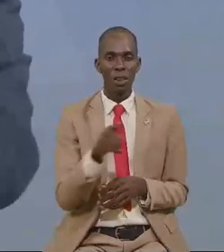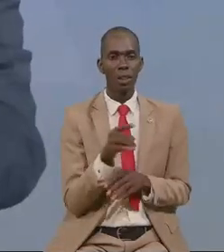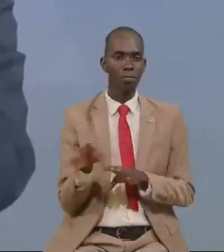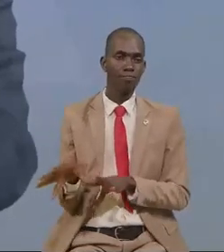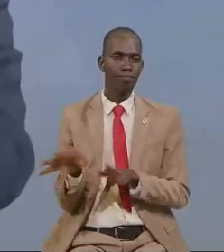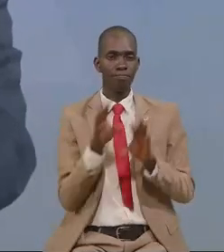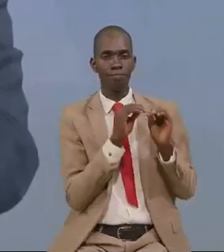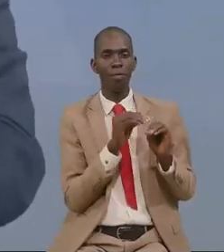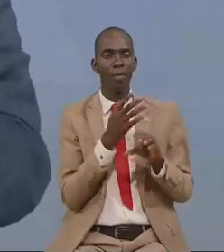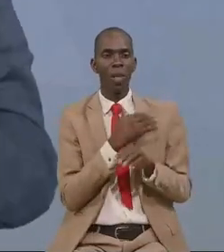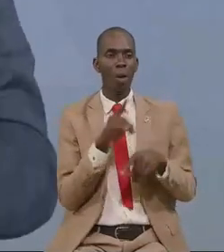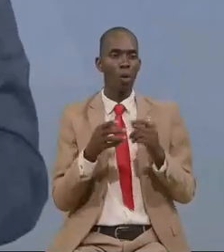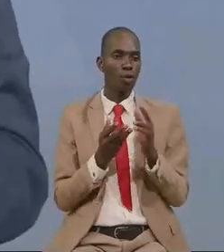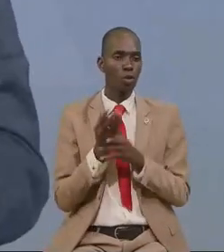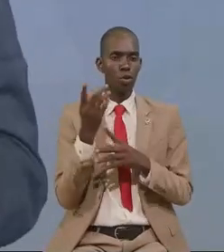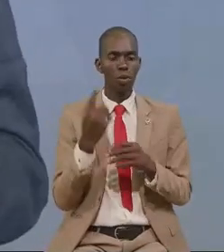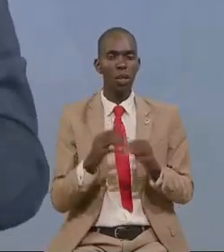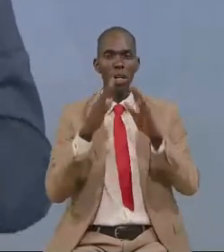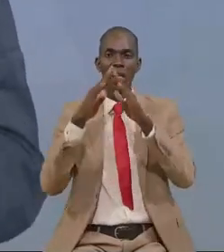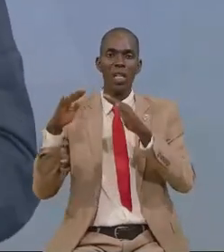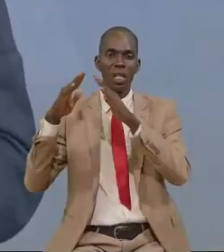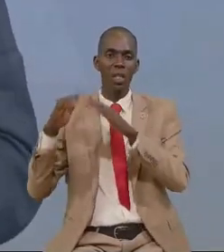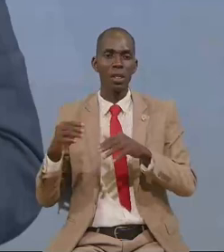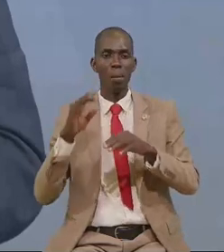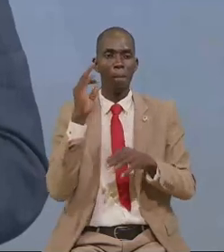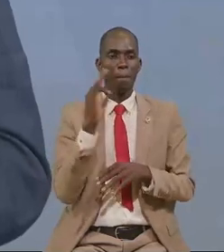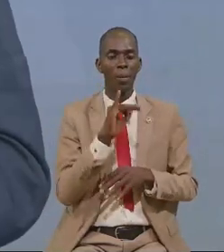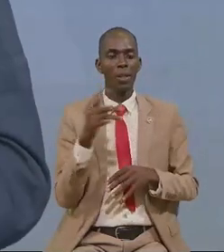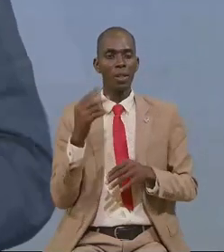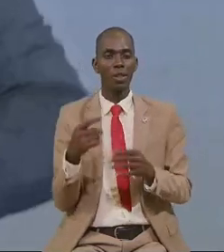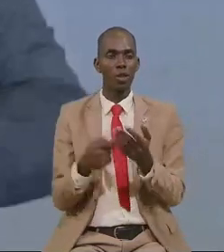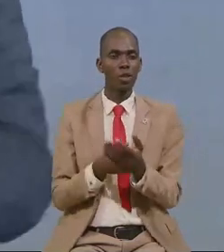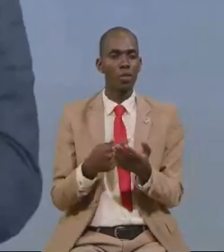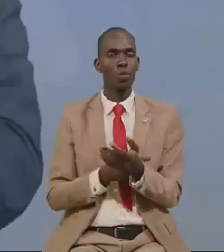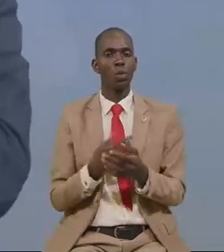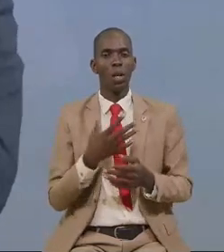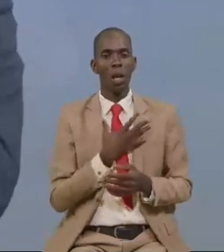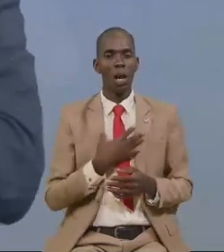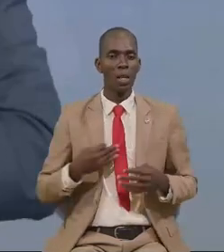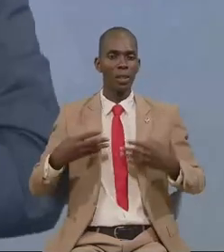Ils partirent et ils allaient de village en village, annonçant la bonne nouvelle